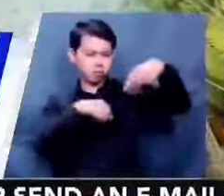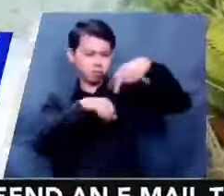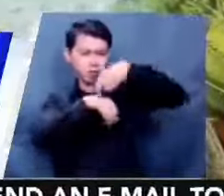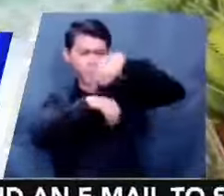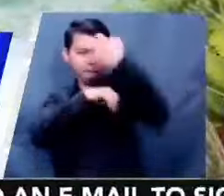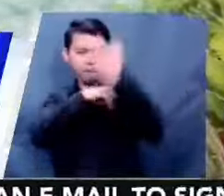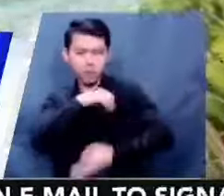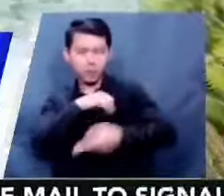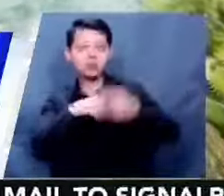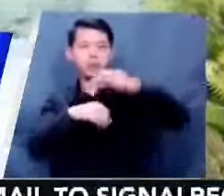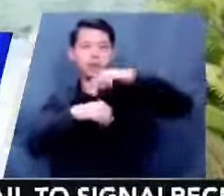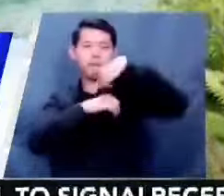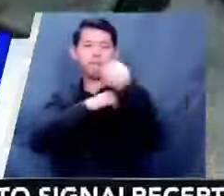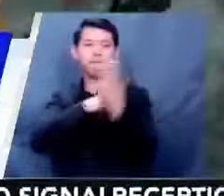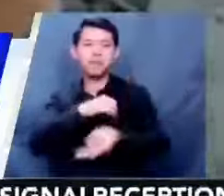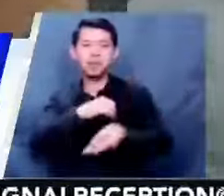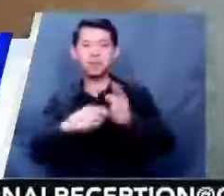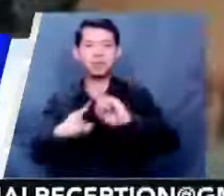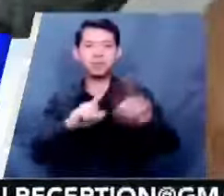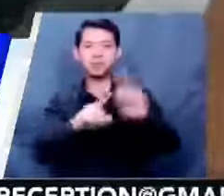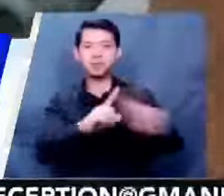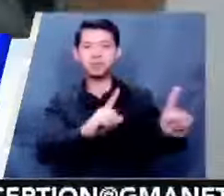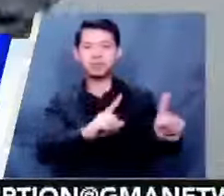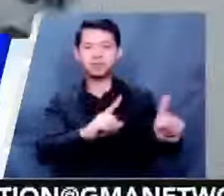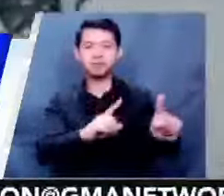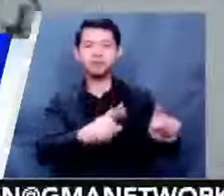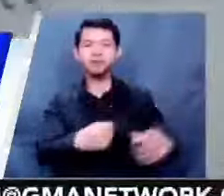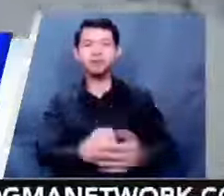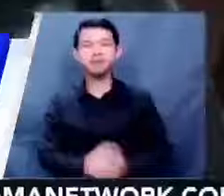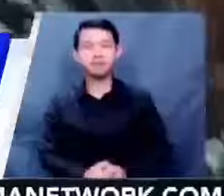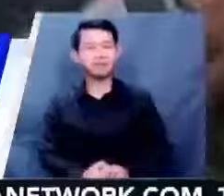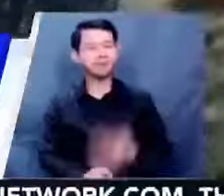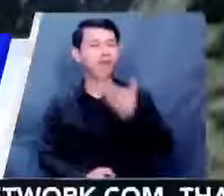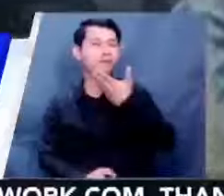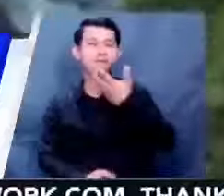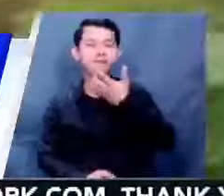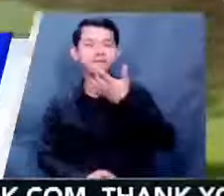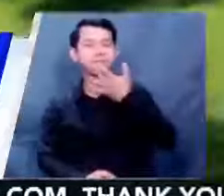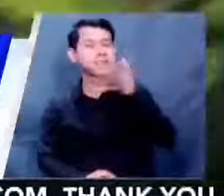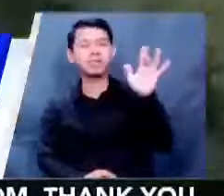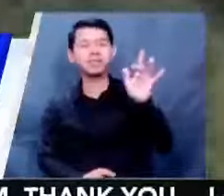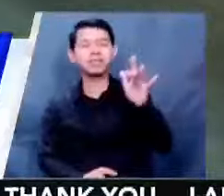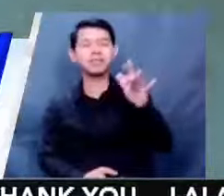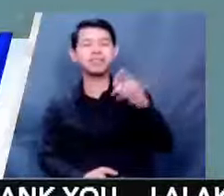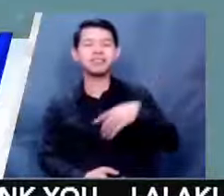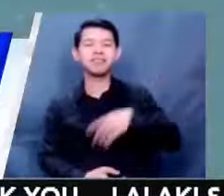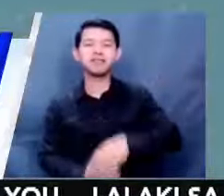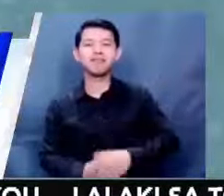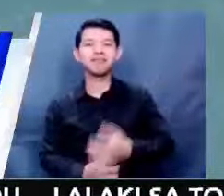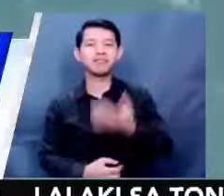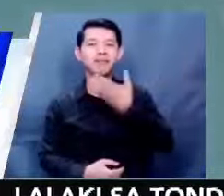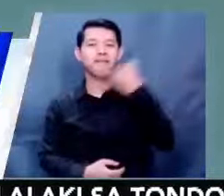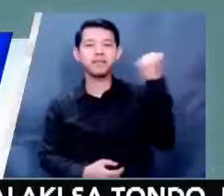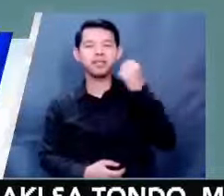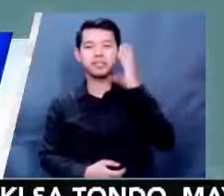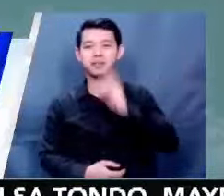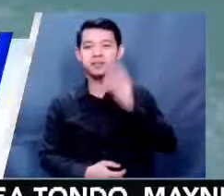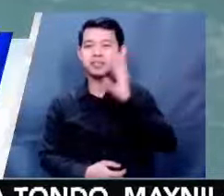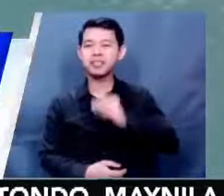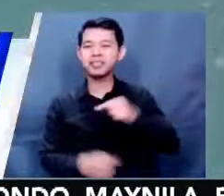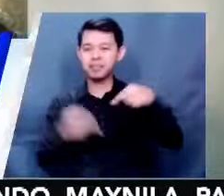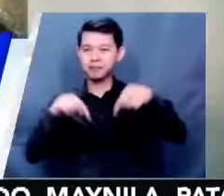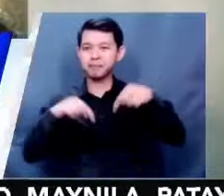pa. The best naman yung experience na ibibigay sa inyo ng canyoneering, lalo na yung mga tour guide